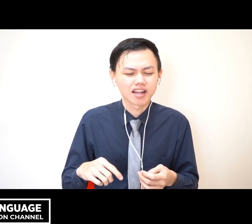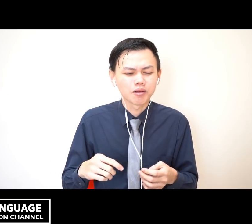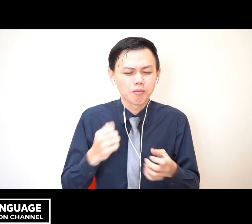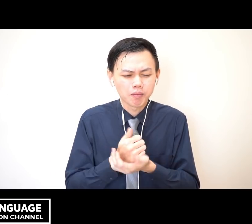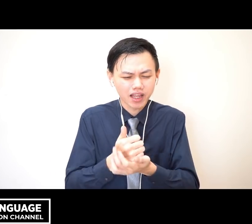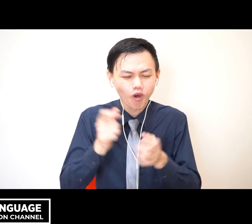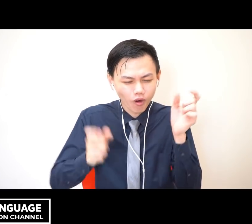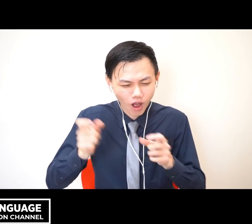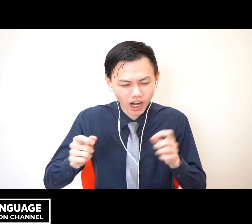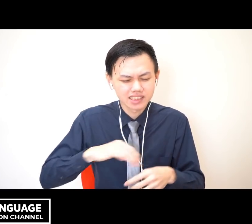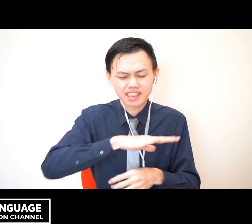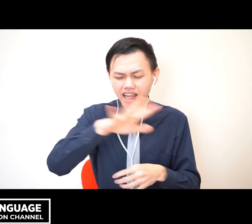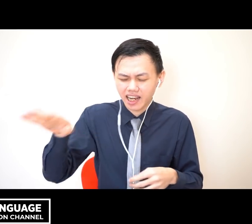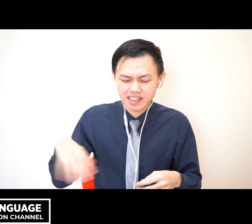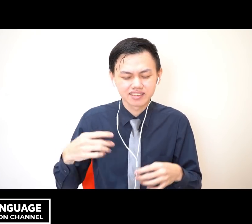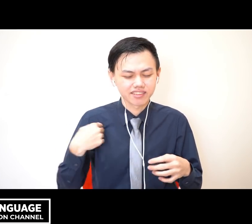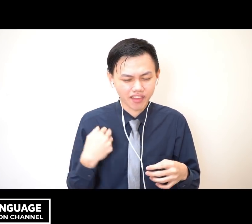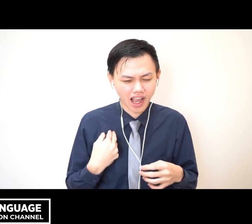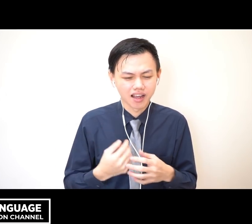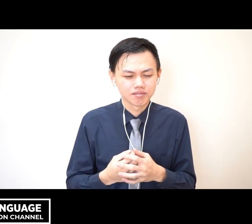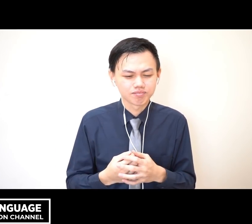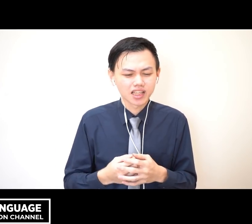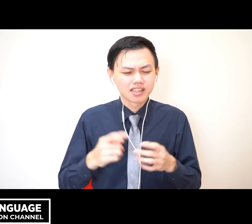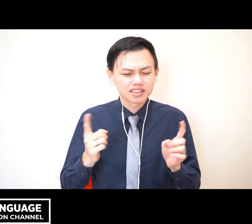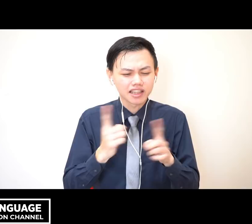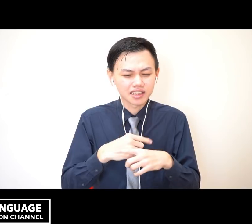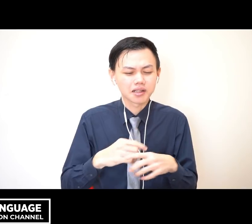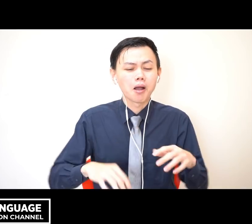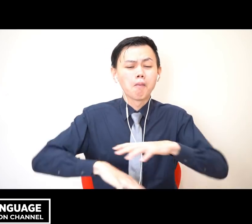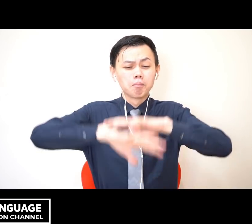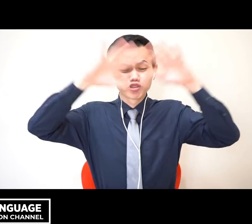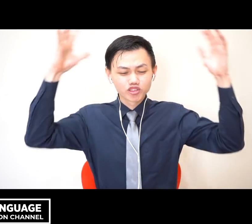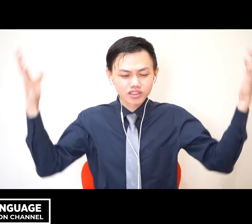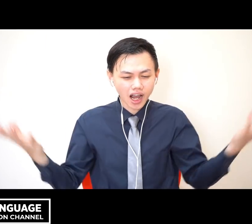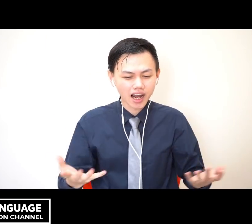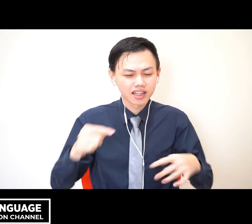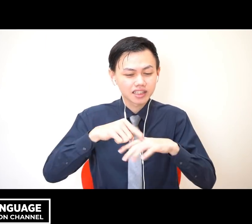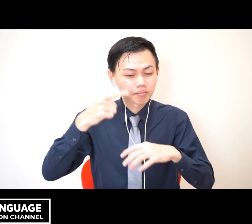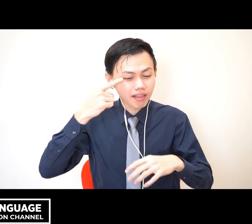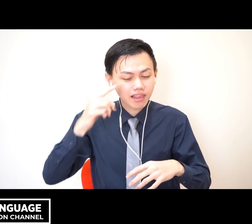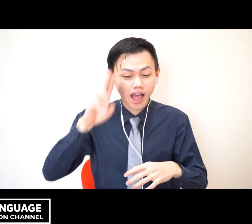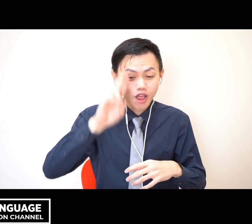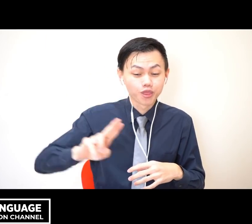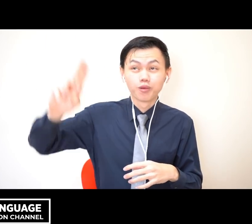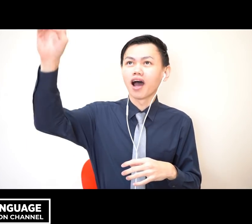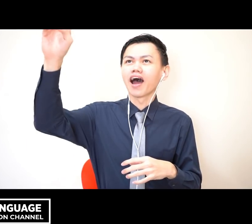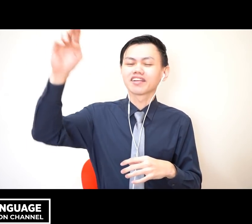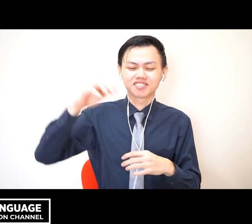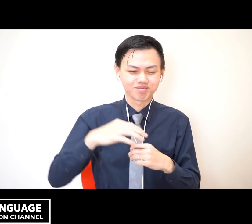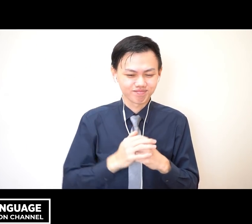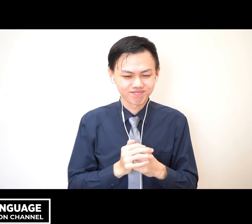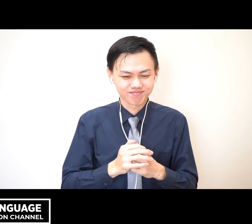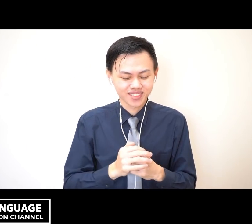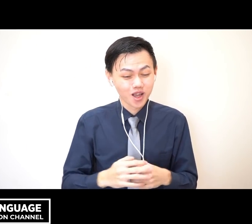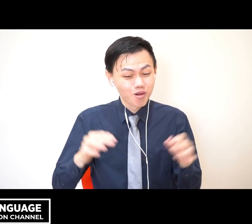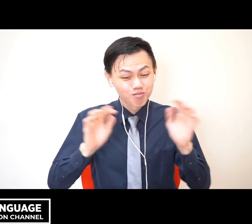status. Untuk menjadi besar di mata Tuhan bukanlah untuk menjadi number one, tetapi